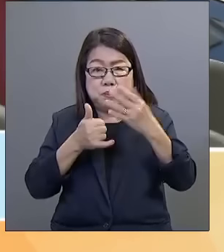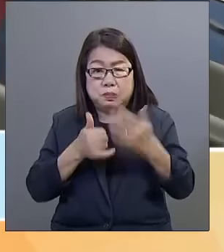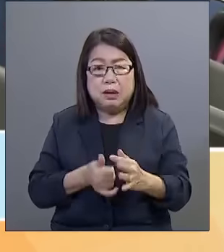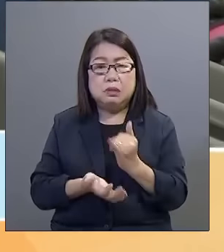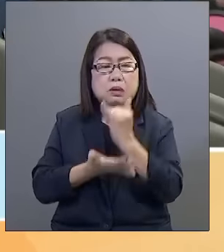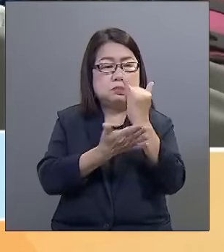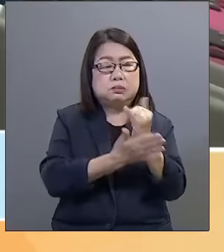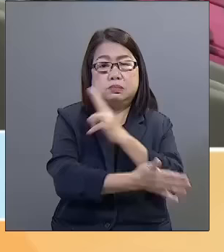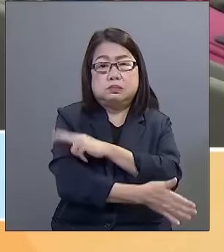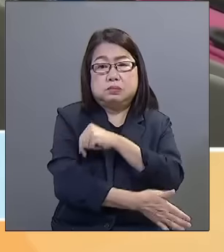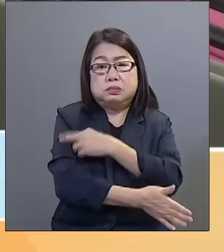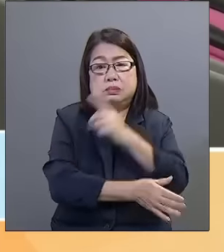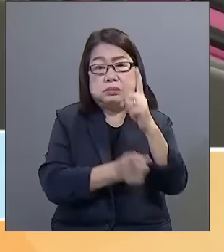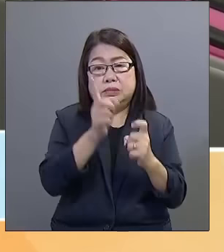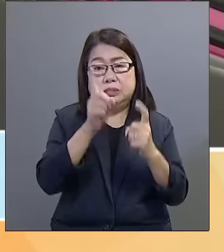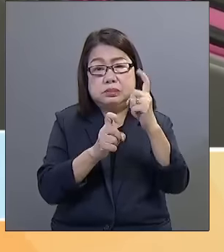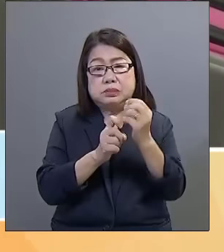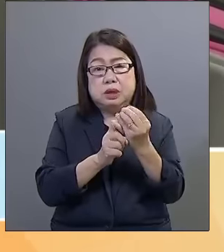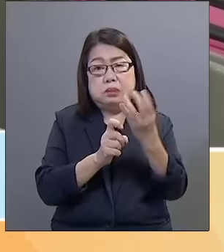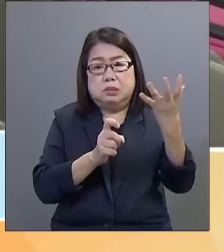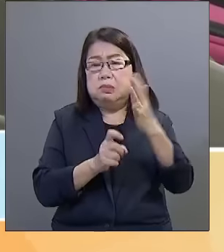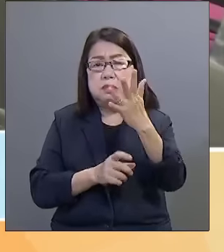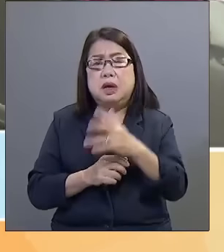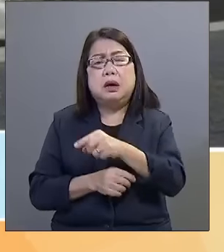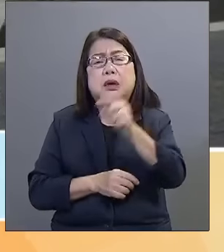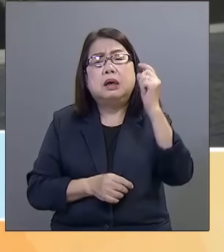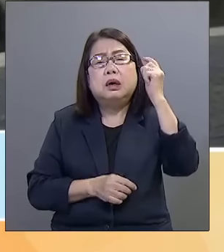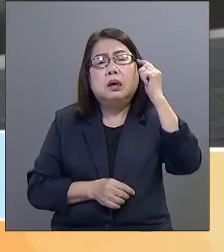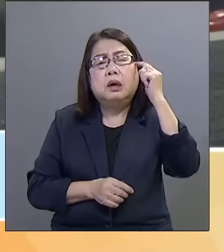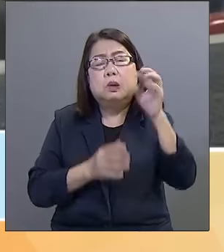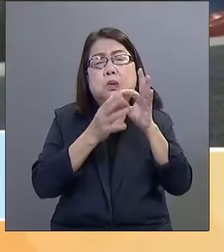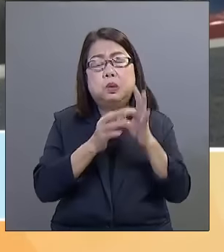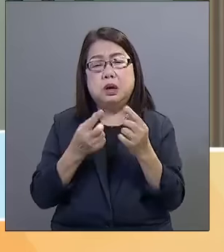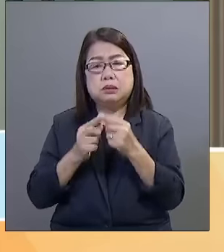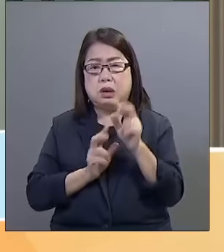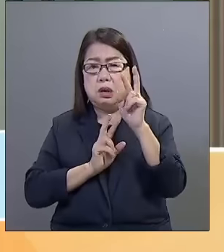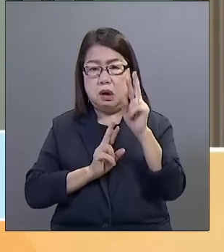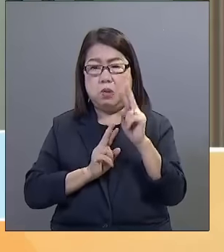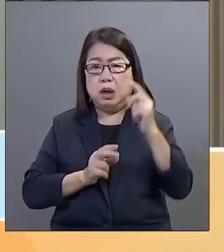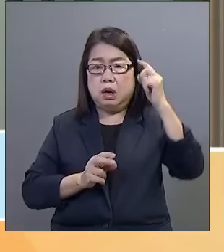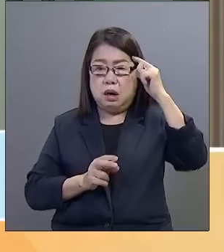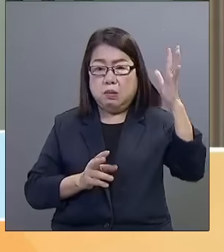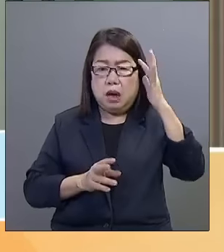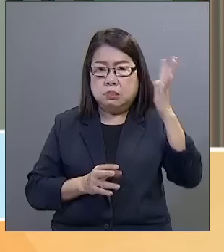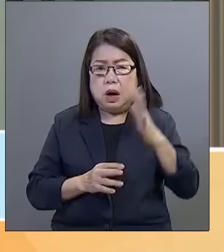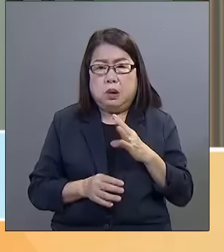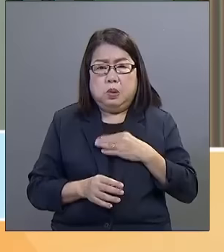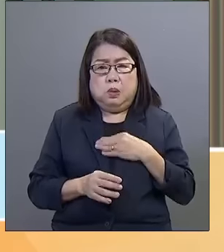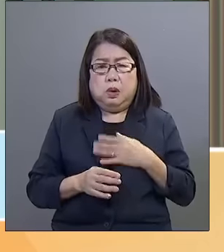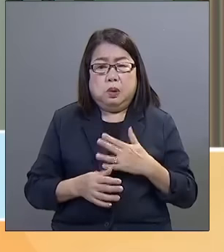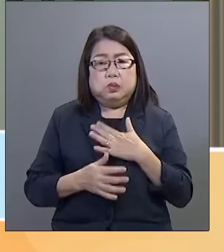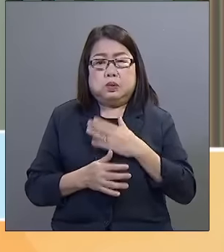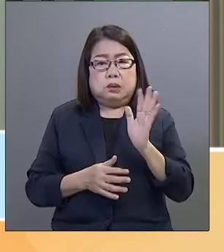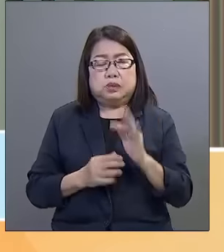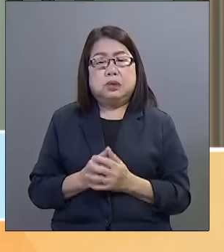พิ่มขึ้นอย่างที่เรากังวลใจ ครับครับก็เป็นอะไรที่เฝ้าระวังแต่ไม่ต้องกังวลจนตกใจว่าอย่างนั้นนะฮะอา